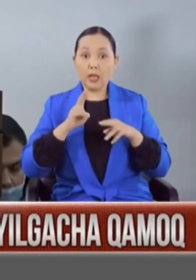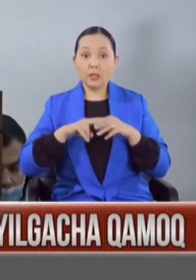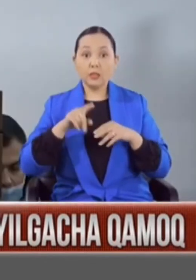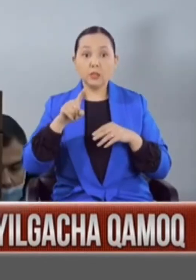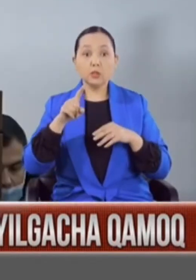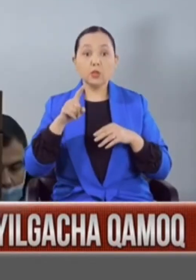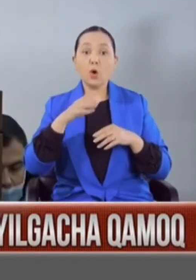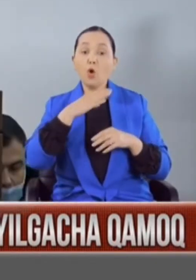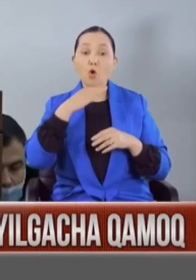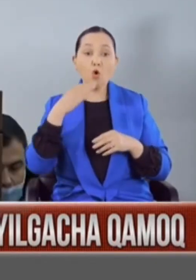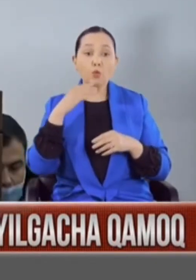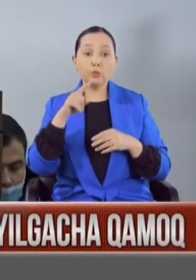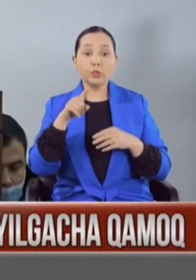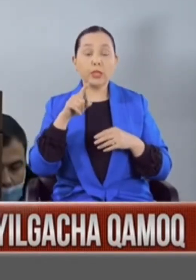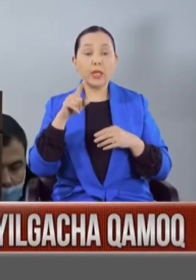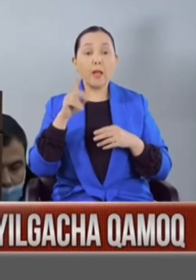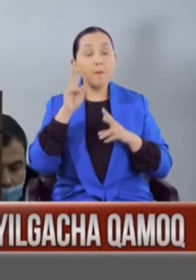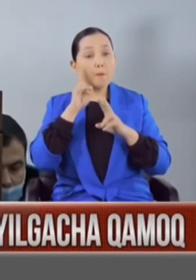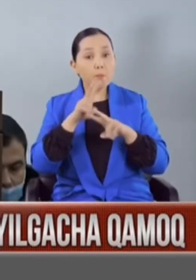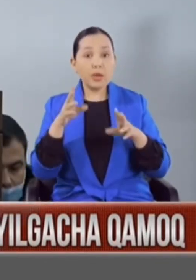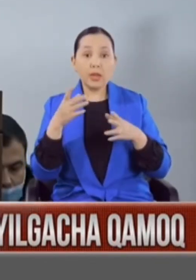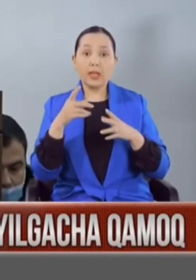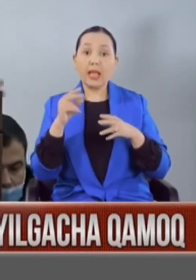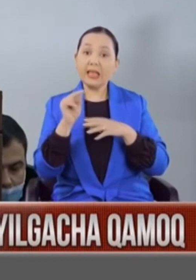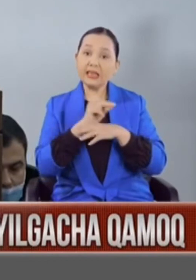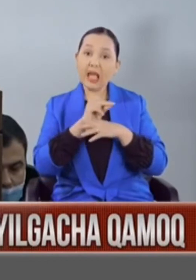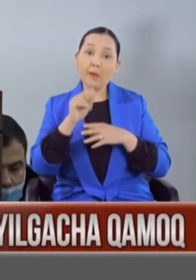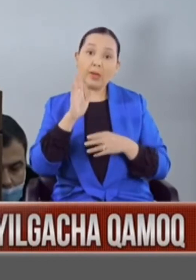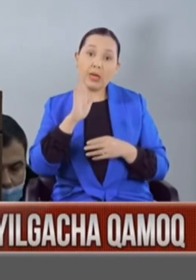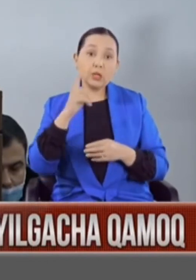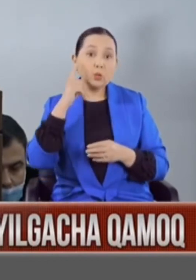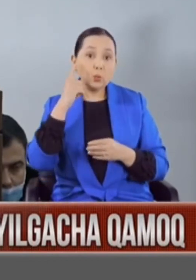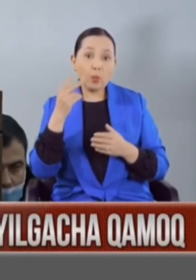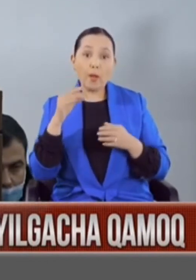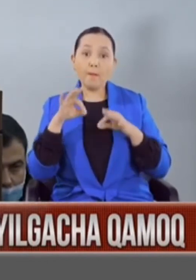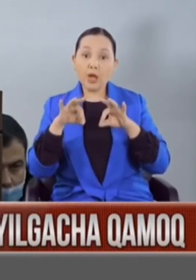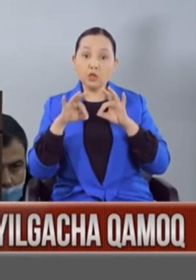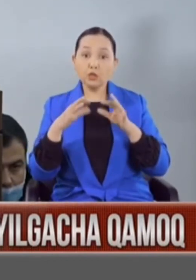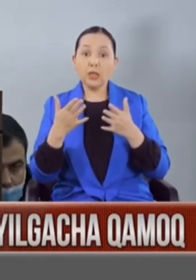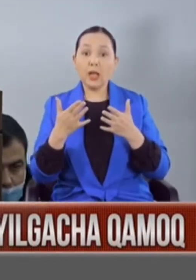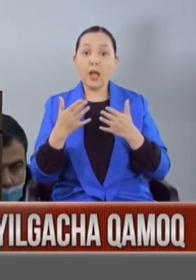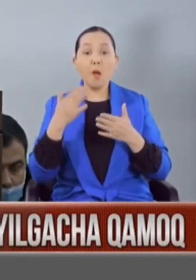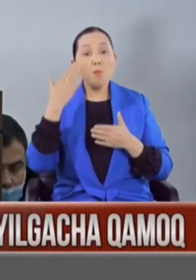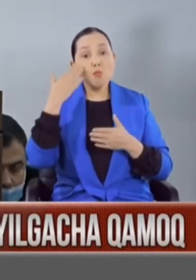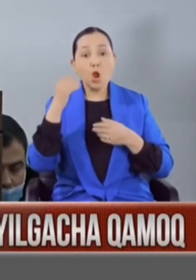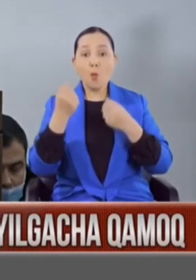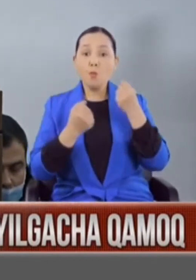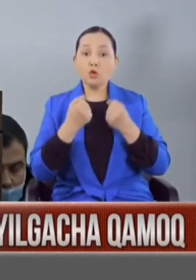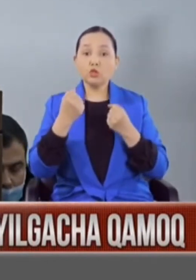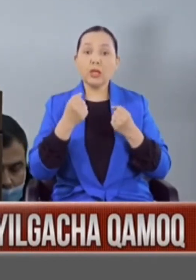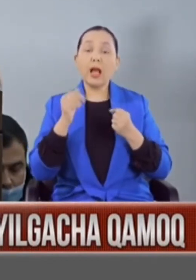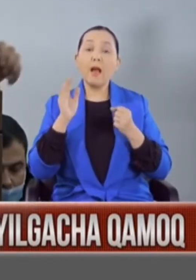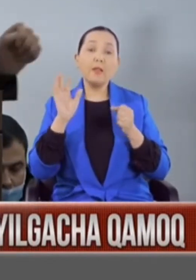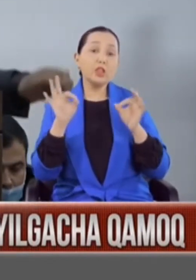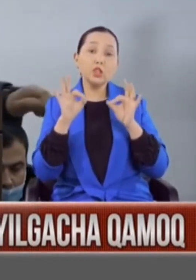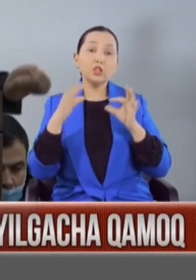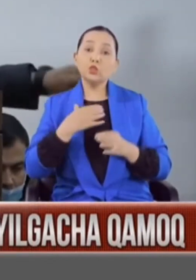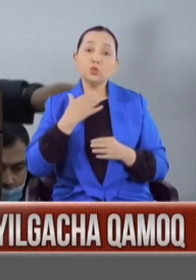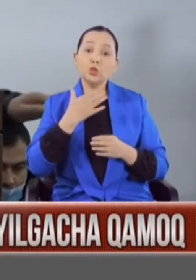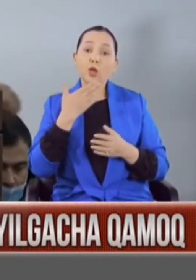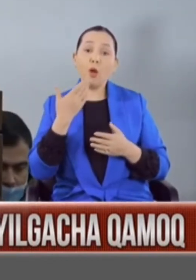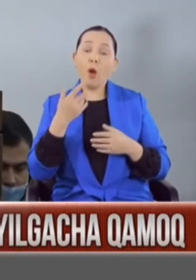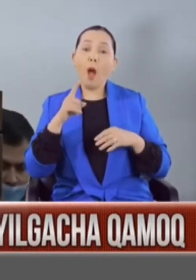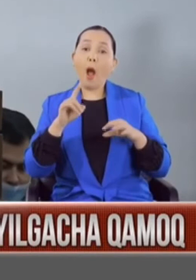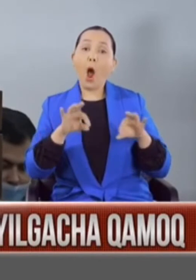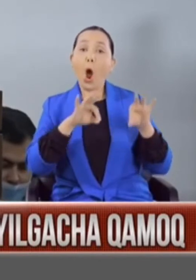bolalar ishlaydi, ko'pchilik mo'ykada ishlaydigan bolalar var, mashina ta'mirlaydigan bolalar var shularingizda. Birovni mashinasi ekan, lekin nima qilardi? Aytdan